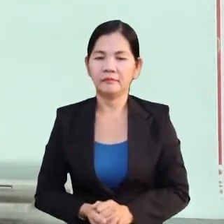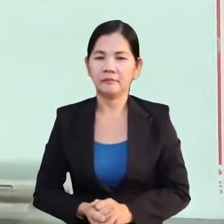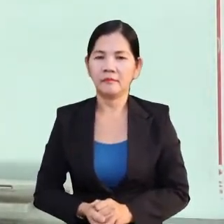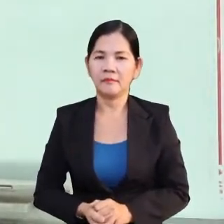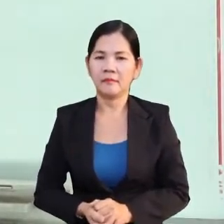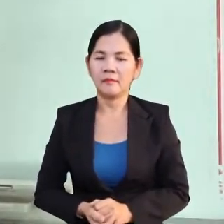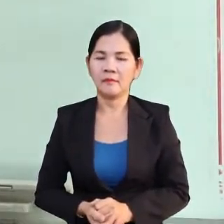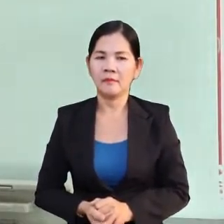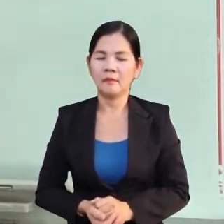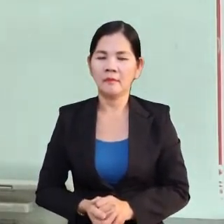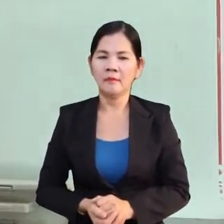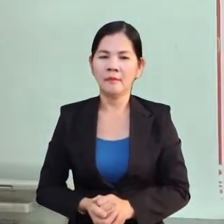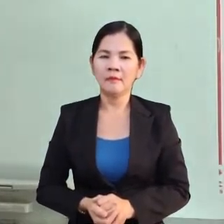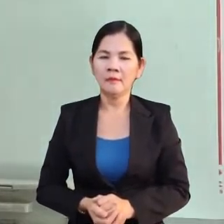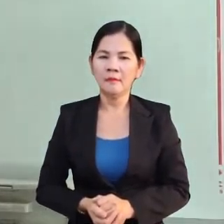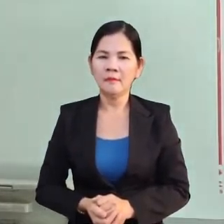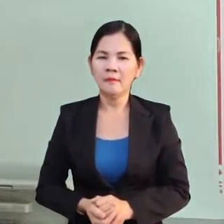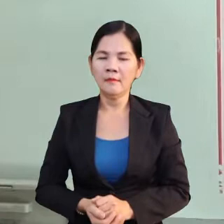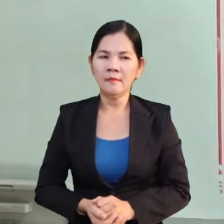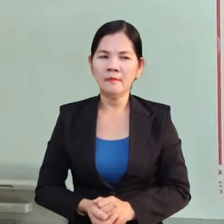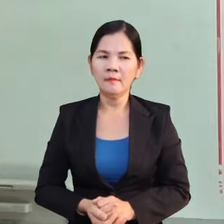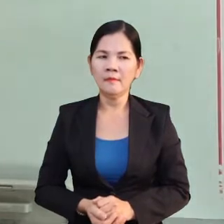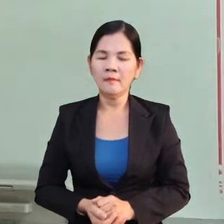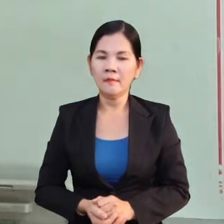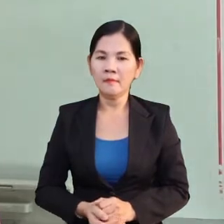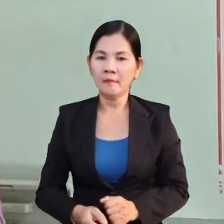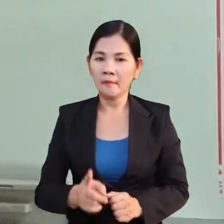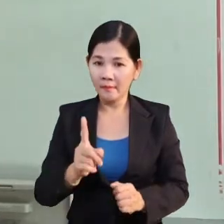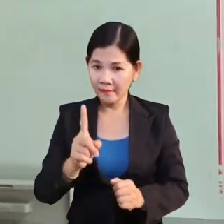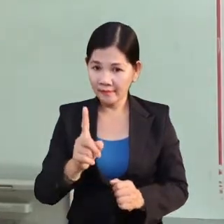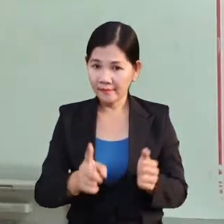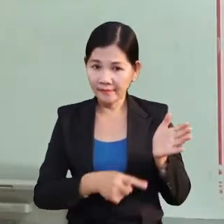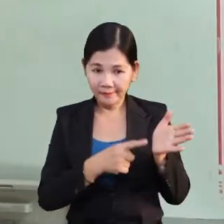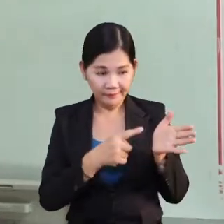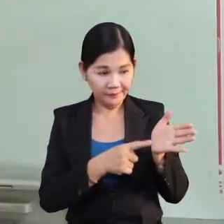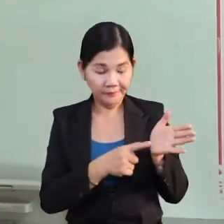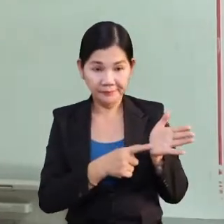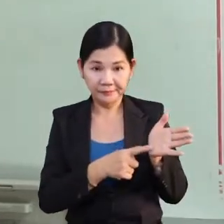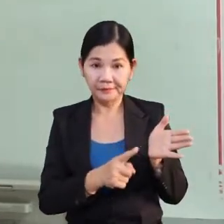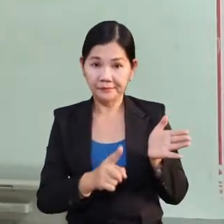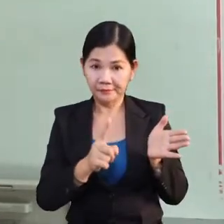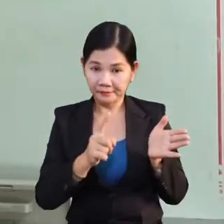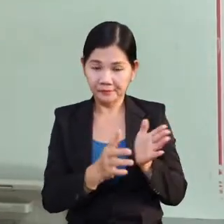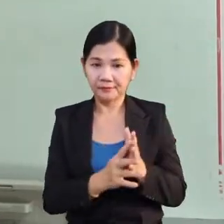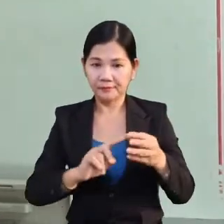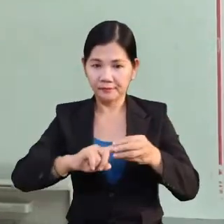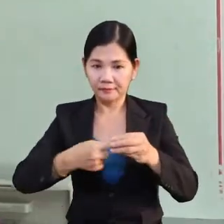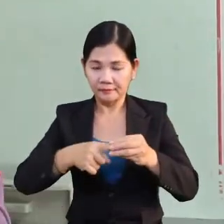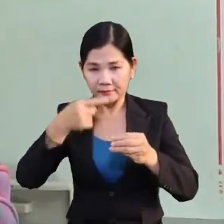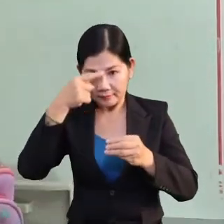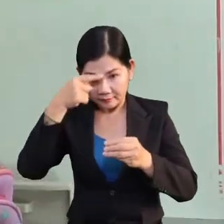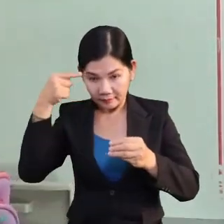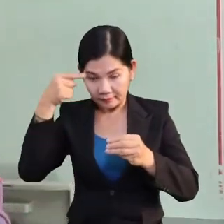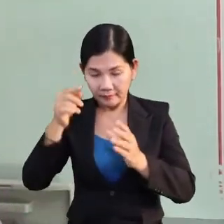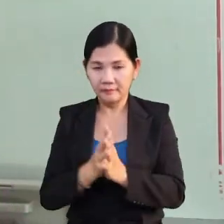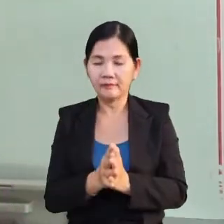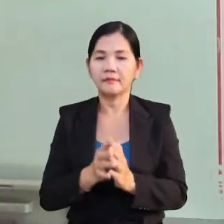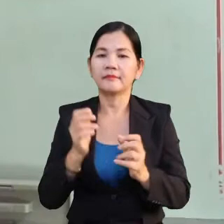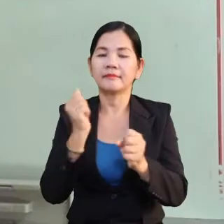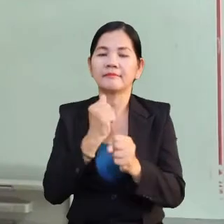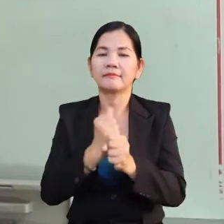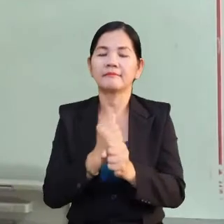ចាមកដល់ហើយតែនតែនតែននេះគឺជាអ្វីកូនចានេះគឺជាខ្មៅដៃខ្មៅដៃយើងសម្រាប់ធ្វើអ្